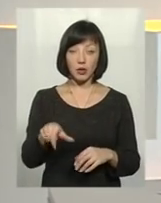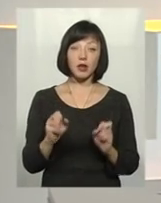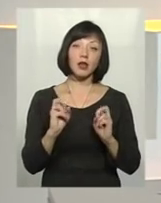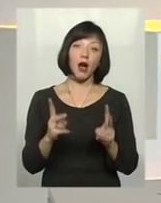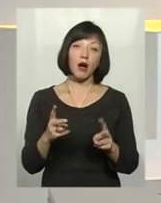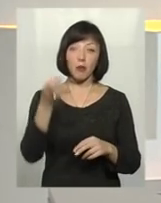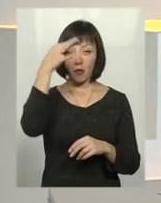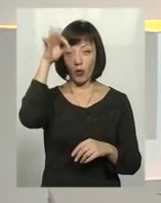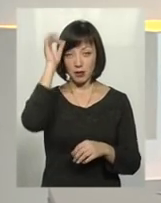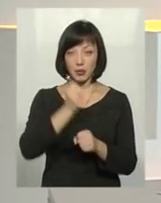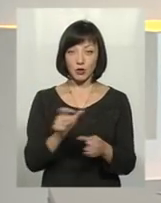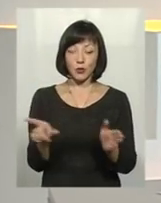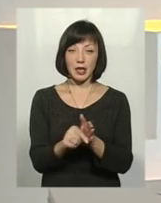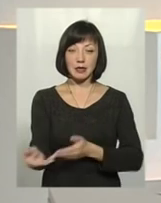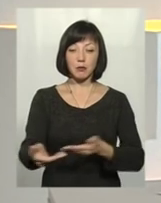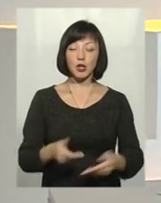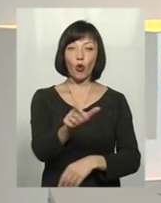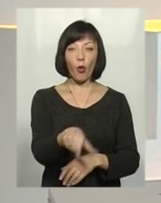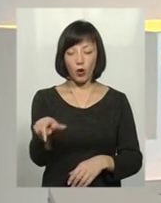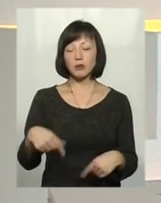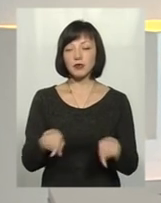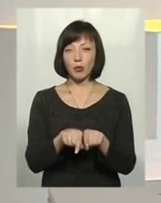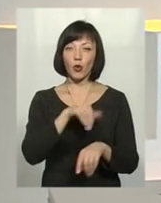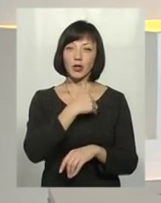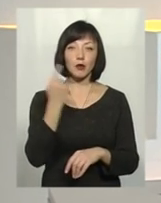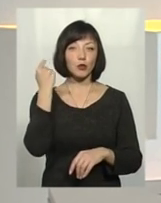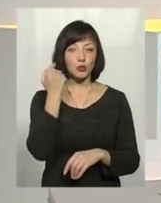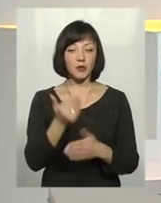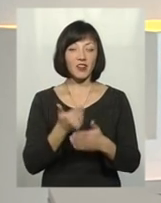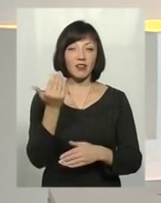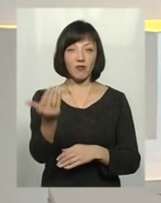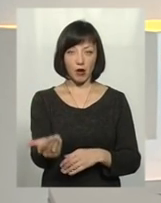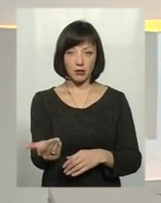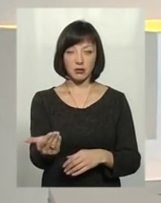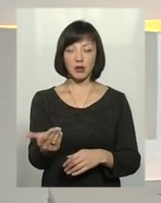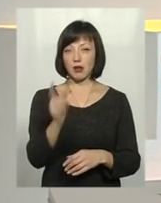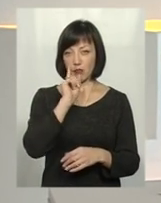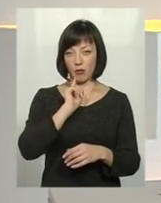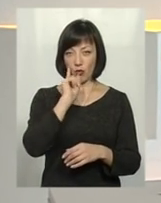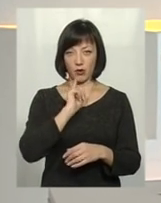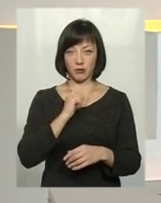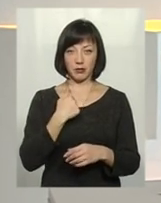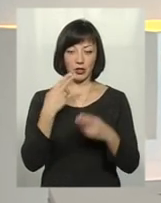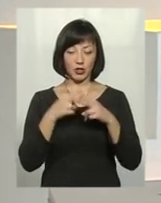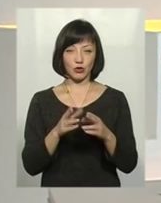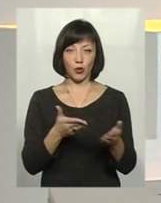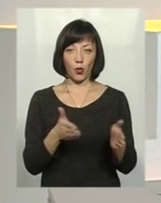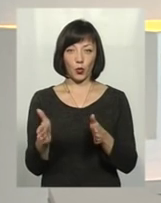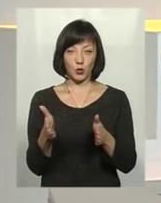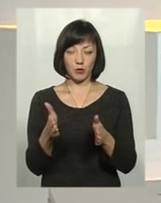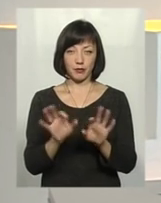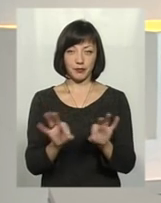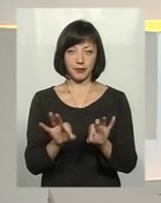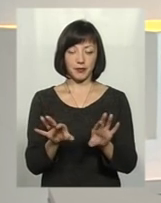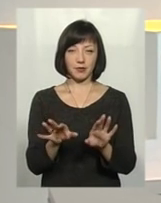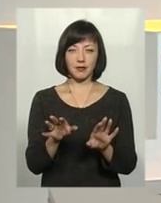як поліція працює з пішоходами, а я би все-таки хотіла почути від вас, доки ми технічно готуємо,